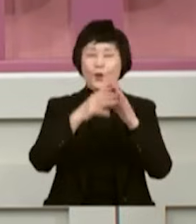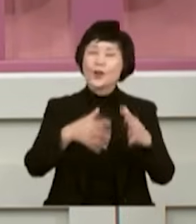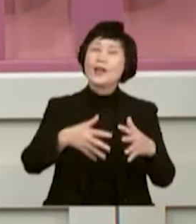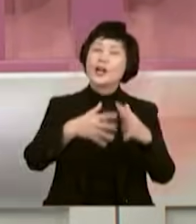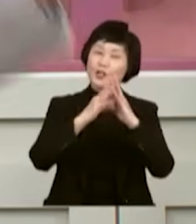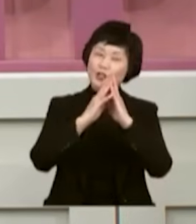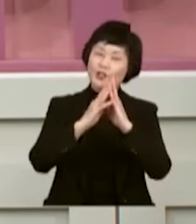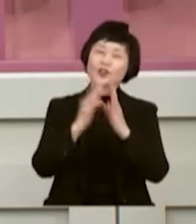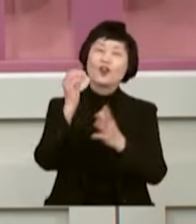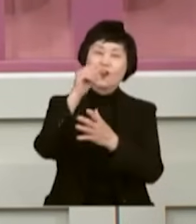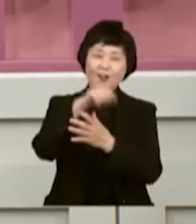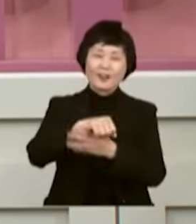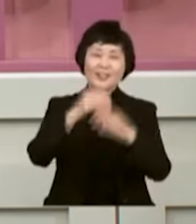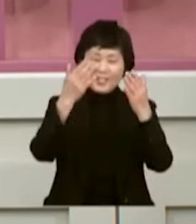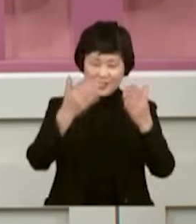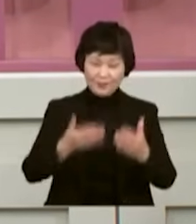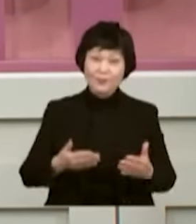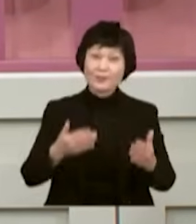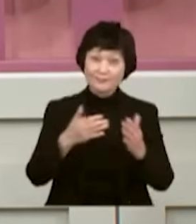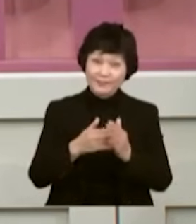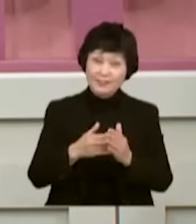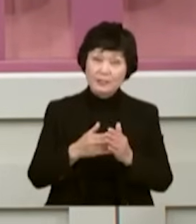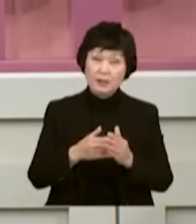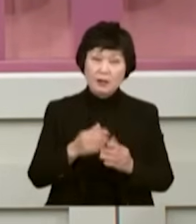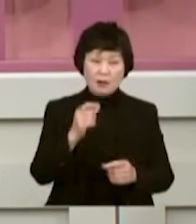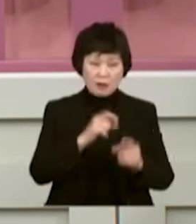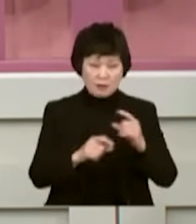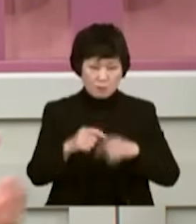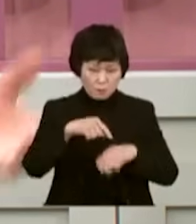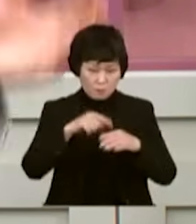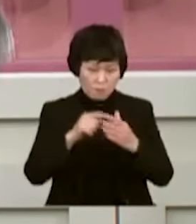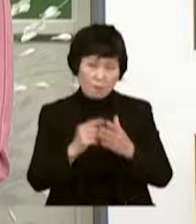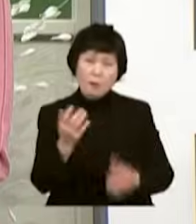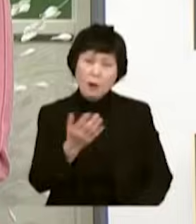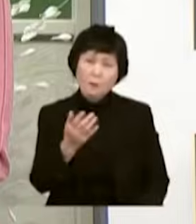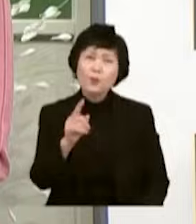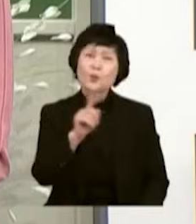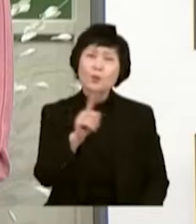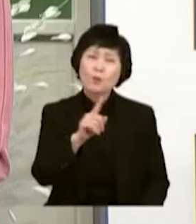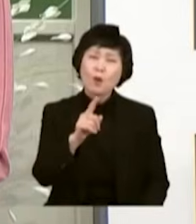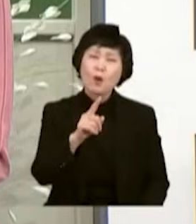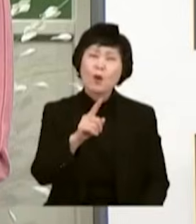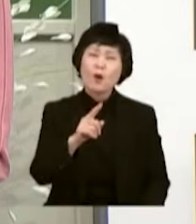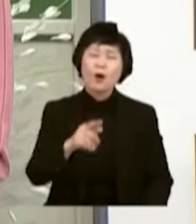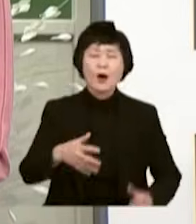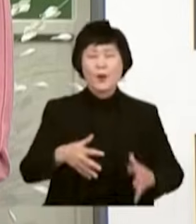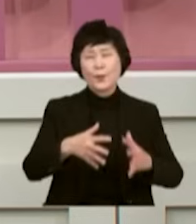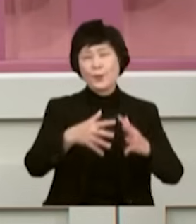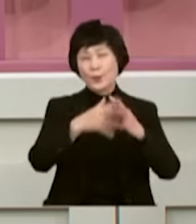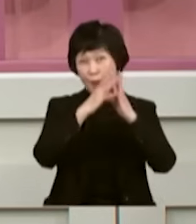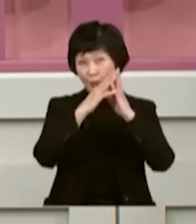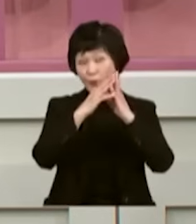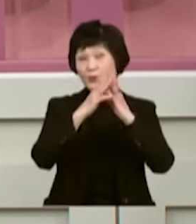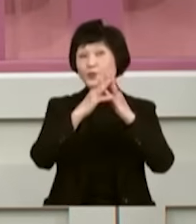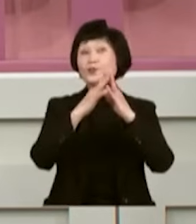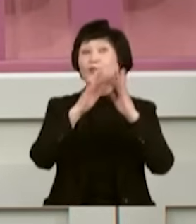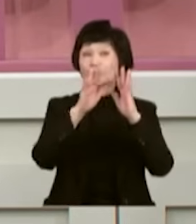성전 건축이 올라가고서 이게 너무 큰 빚을 지다 보니까는 예. 그때 우리